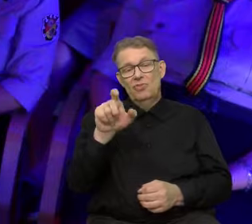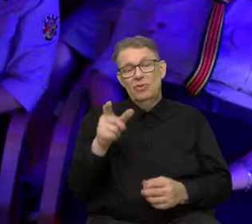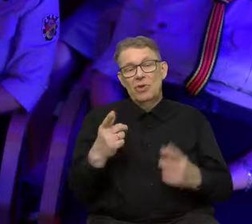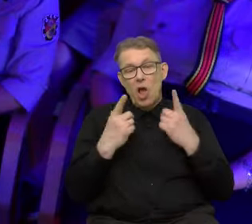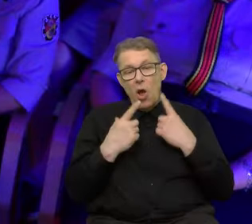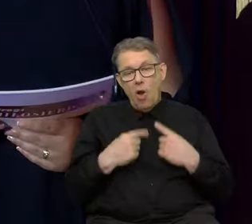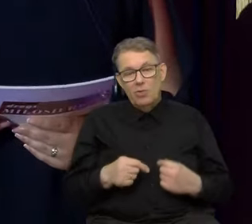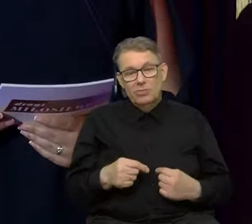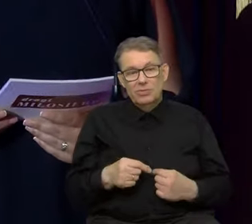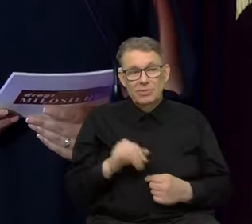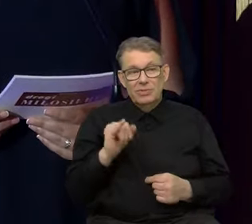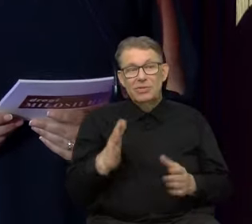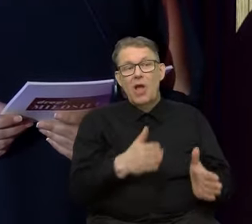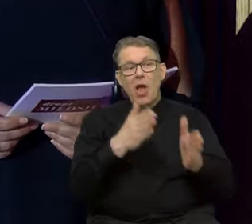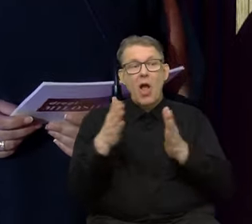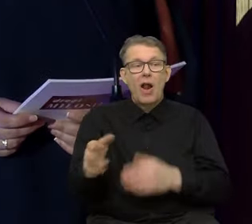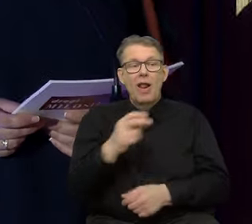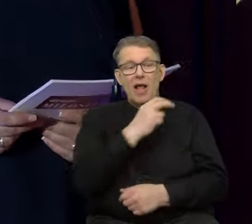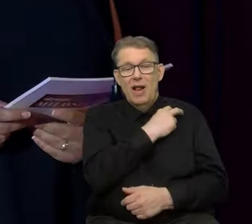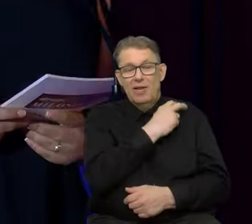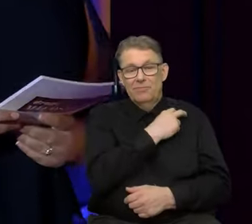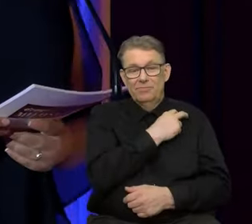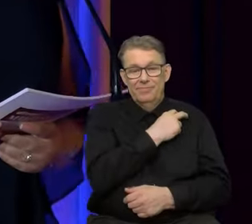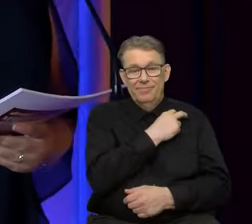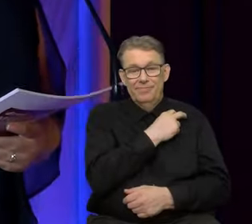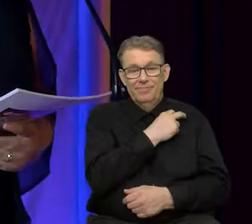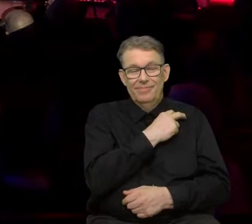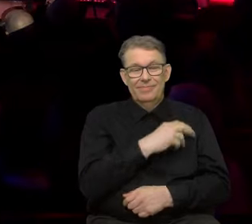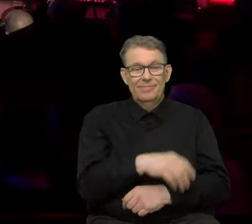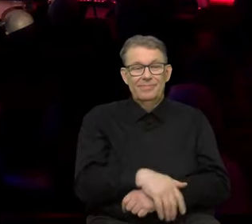I kolejna kategoria.